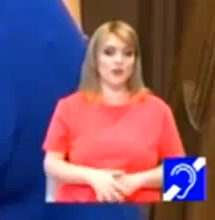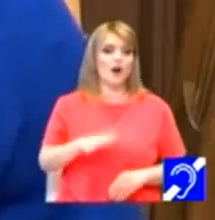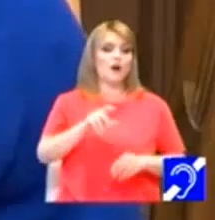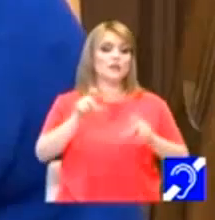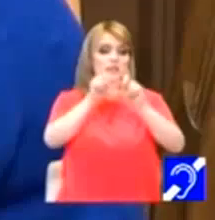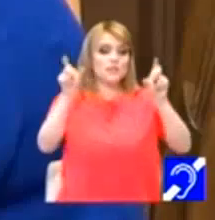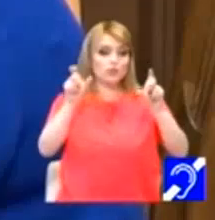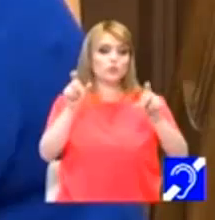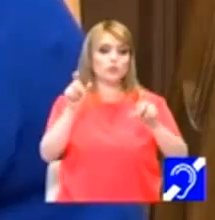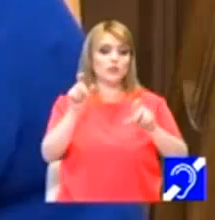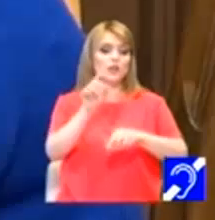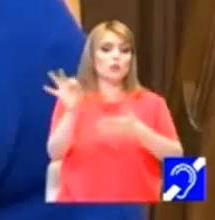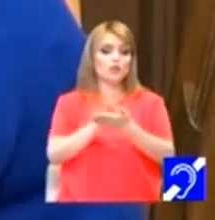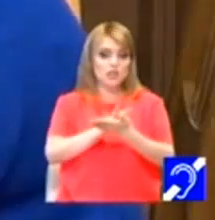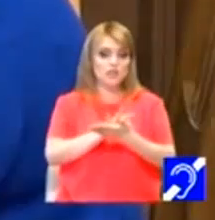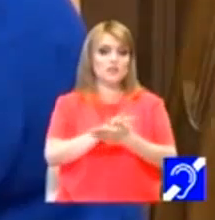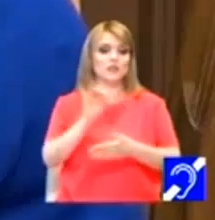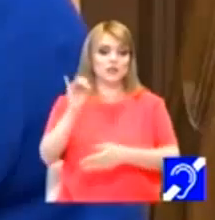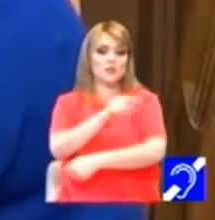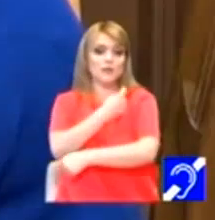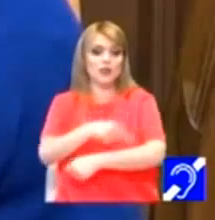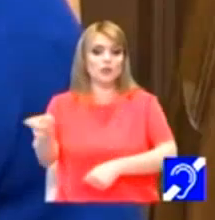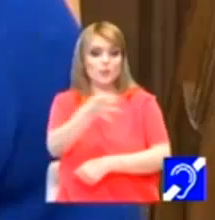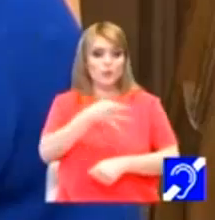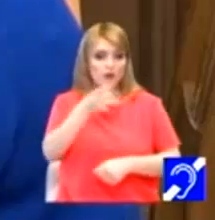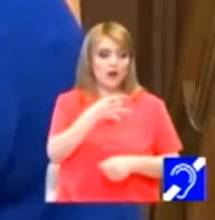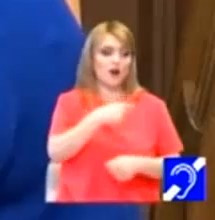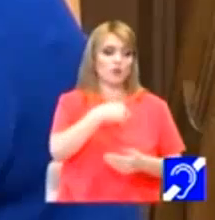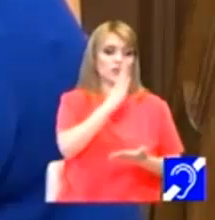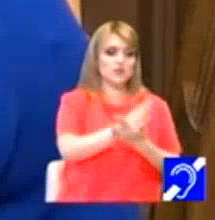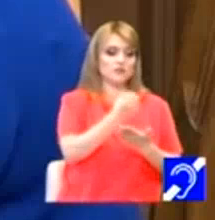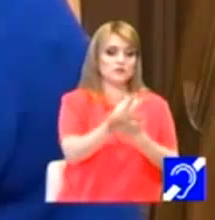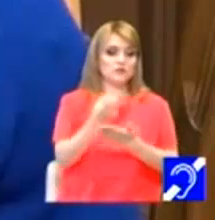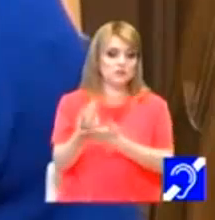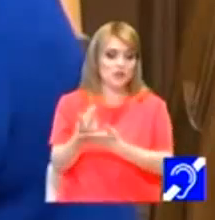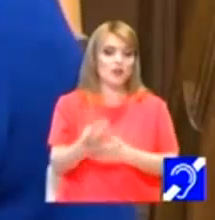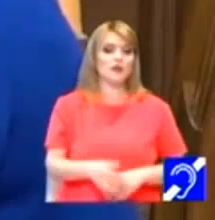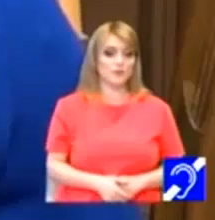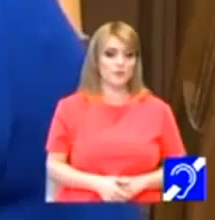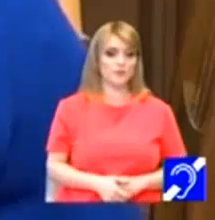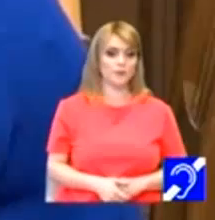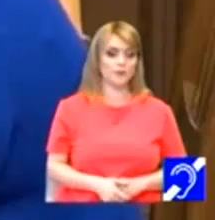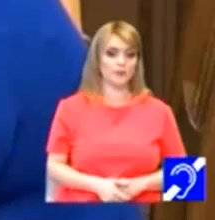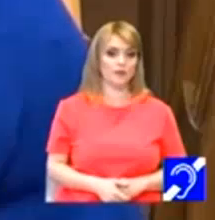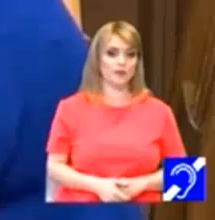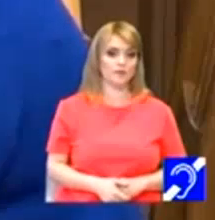Medicină Urgentă și despre Spitalul Republican, atunci avem un număr de 27 de persoane